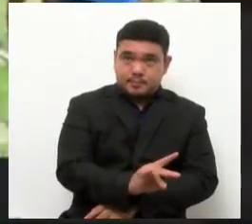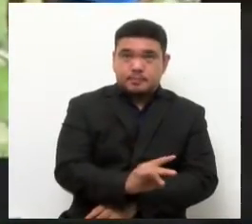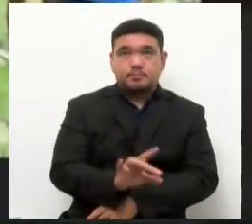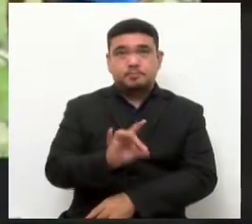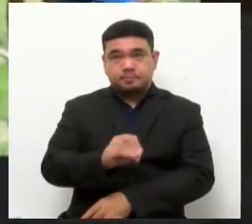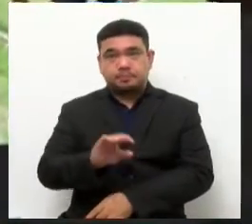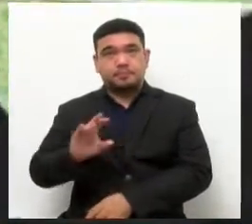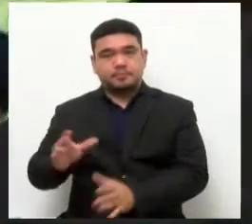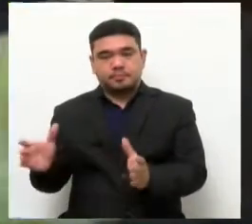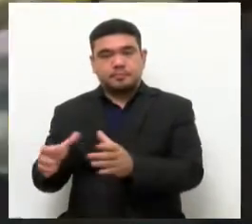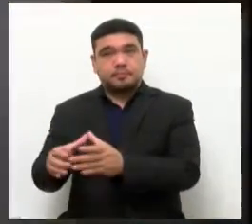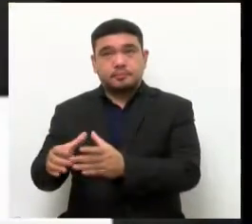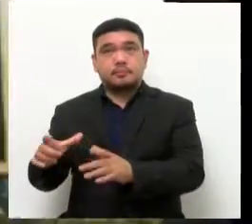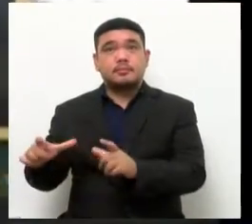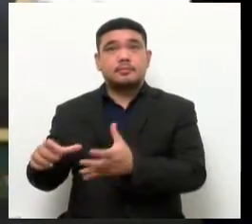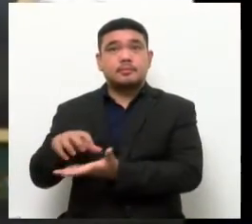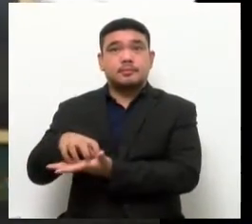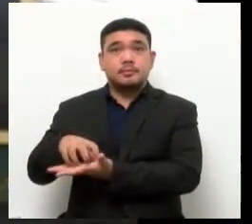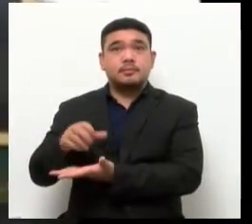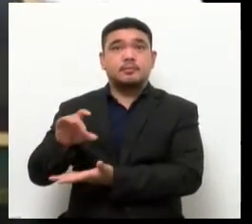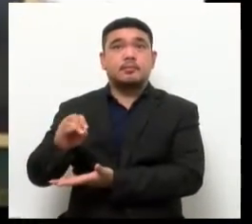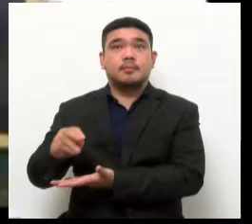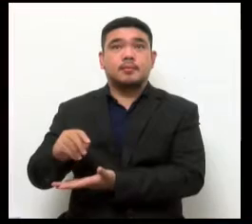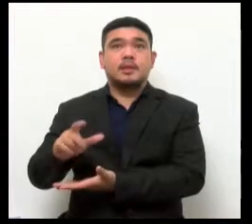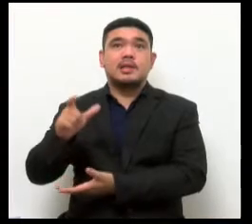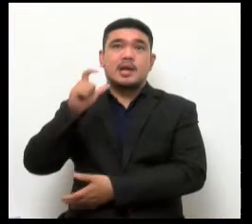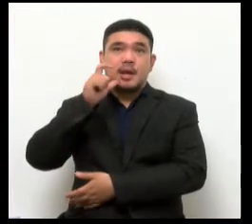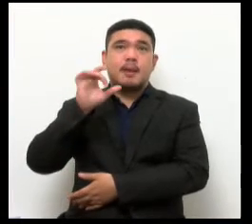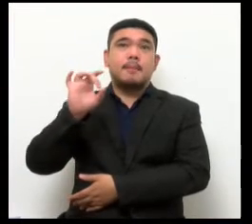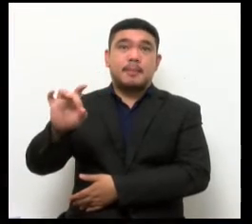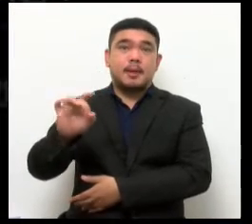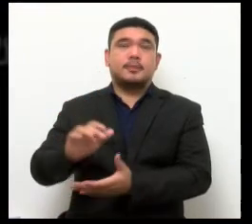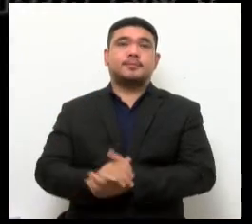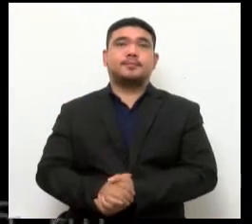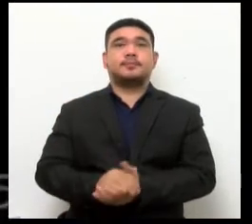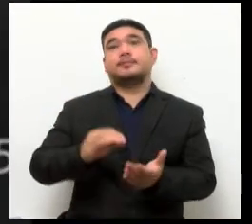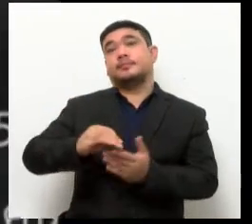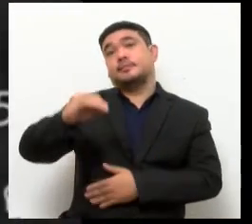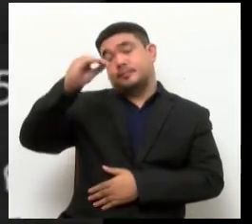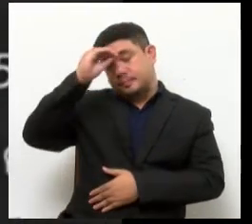าง85โรงเรียนขนาดใหญ่8โรงเรียนมีนักเรียนทั้งสิ้น